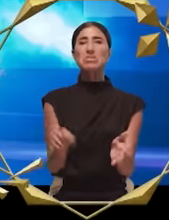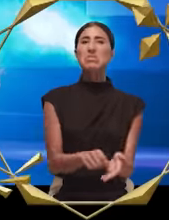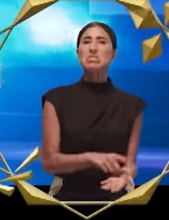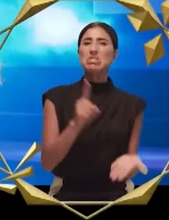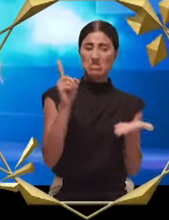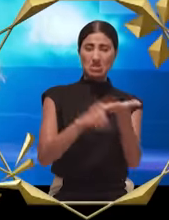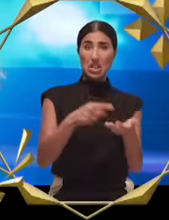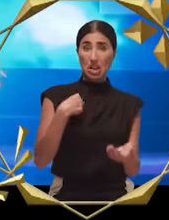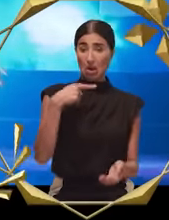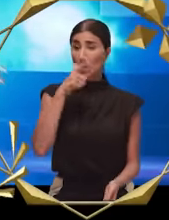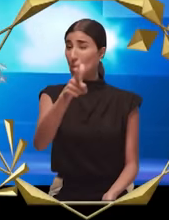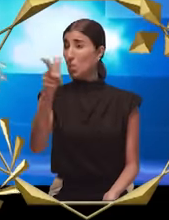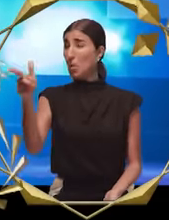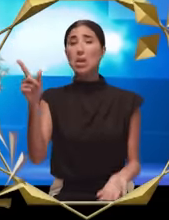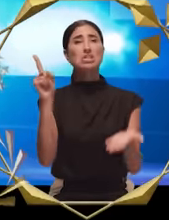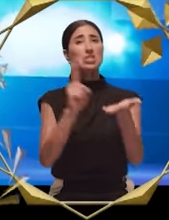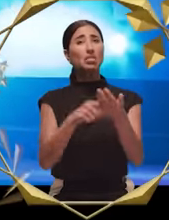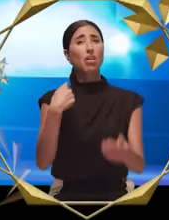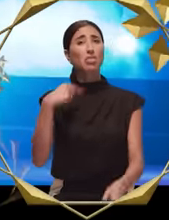المصدق ما